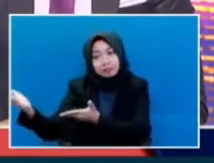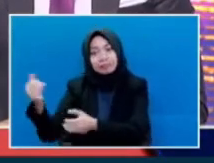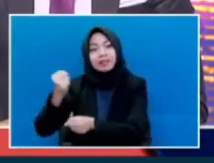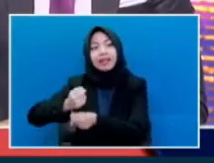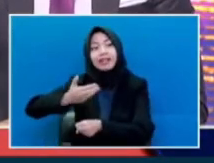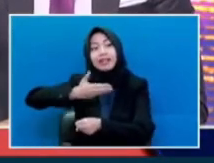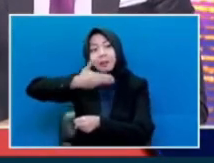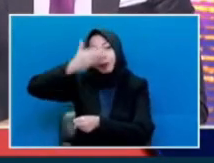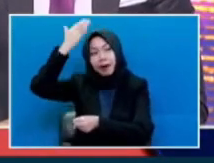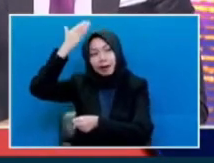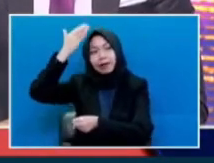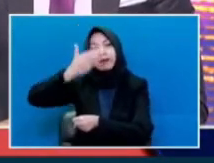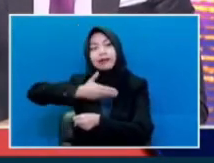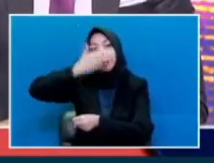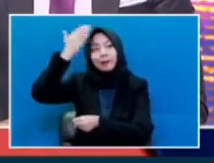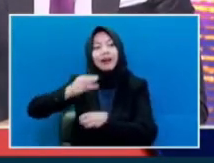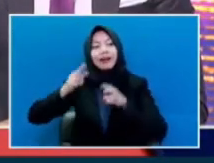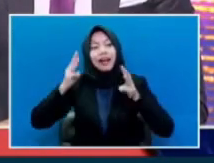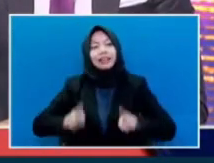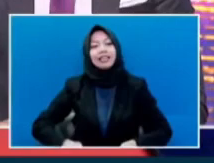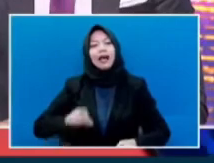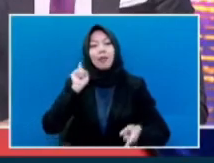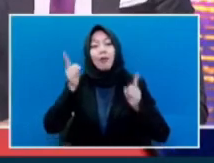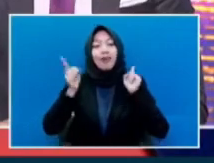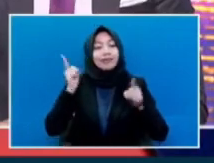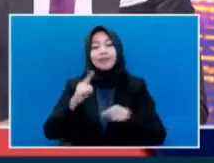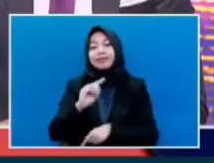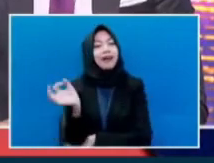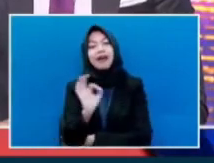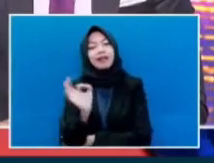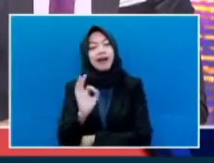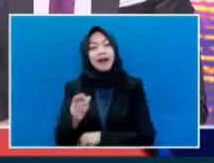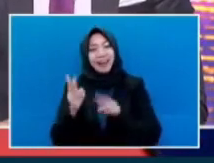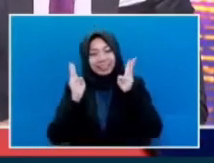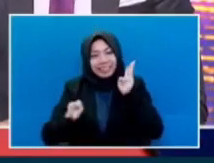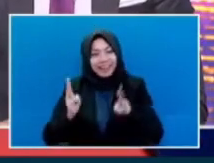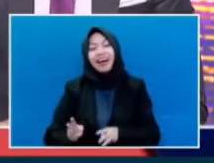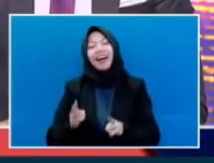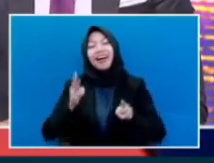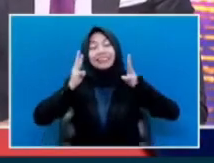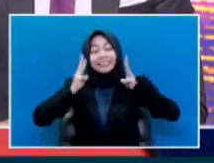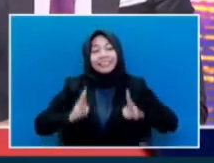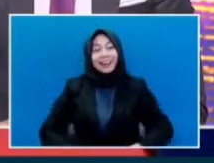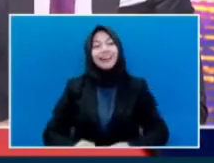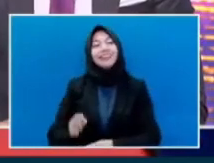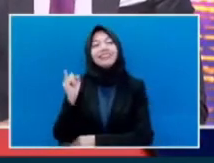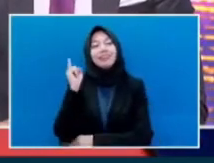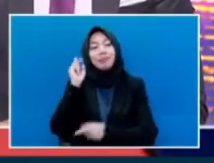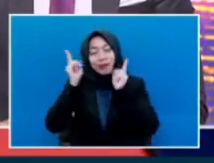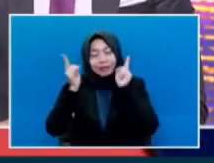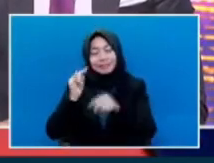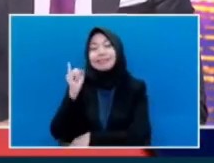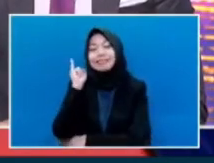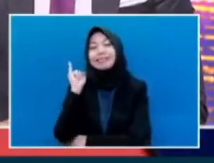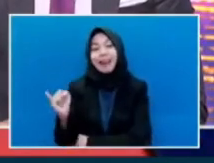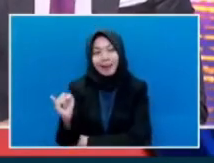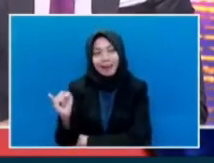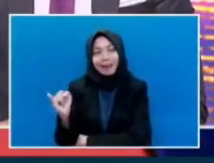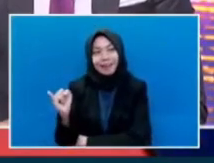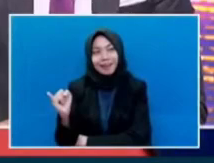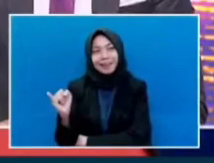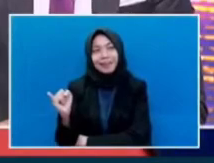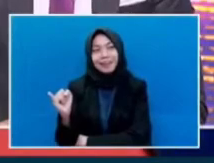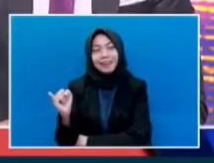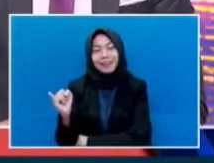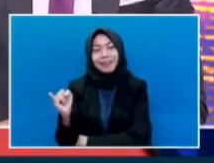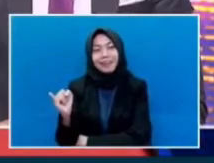Gibran itu tidak memiliki etika politik jadi dia menurut saya sudah selesai itu mungkin pembacaan saya Kenapa bukunya ditutup